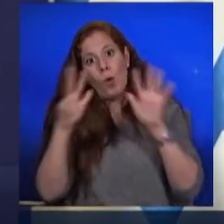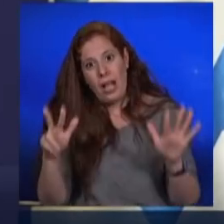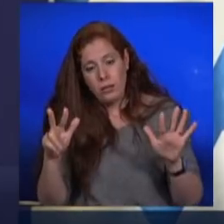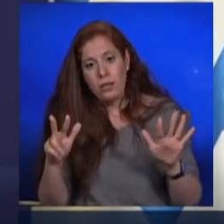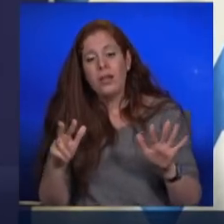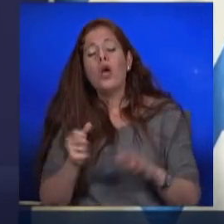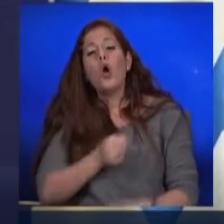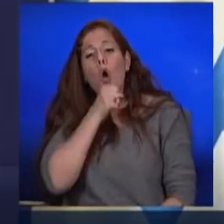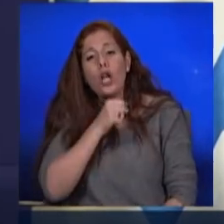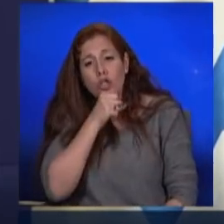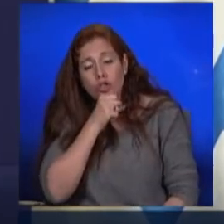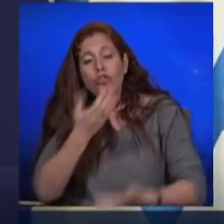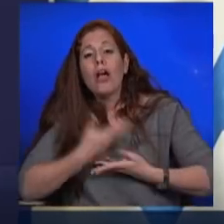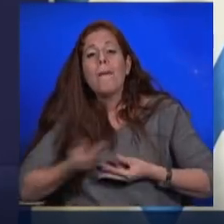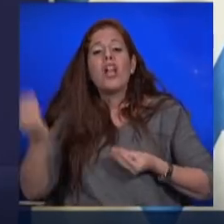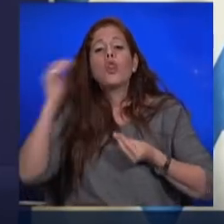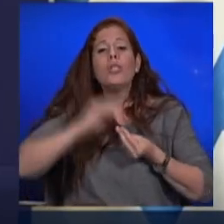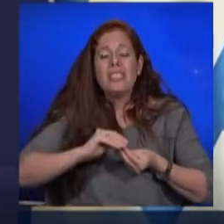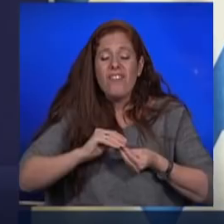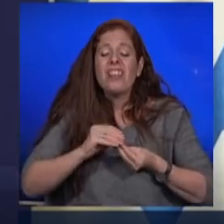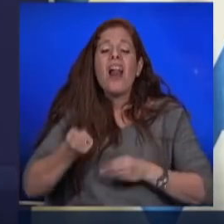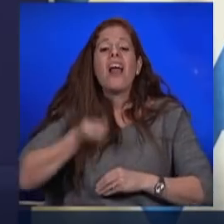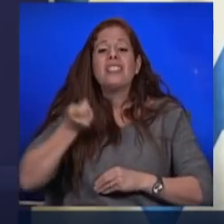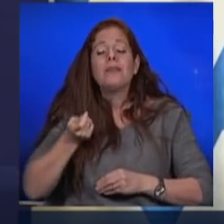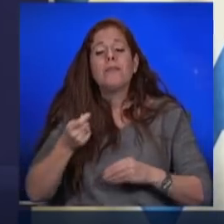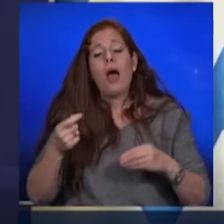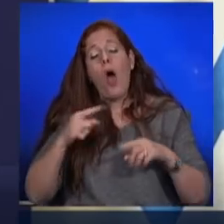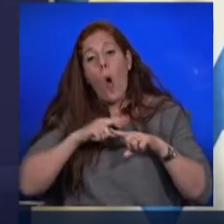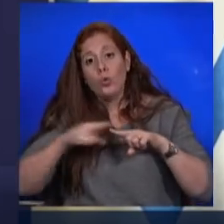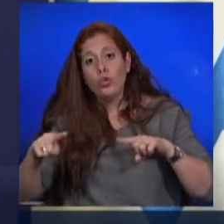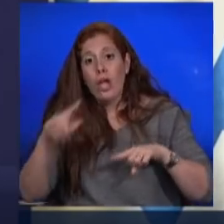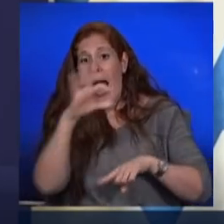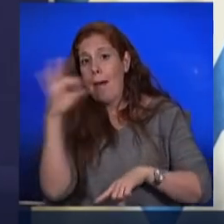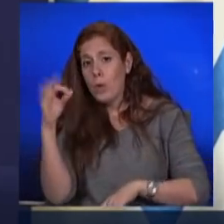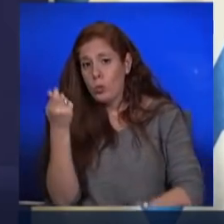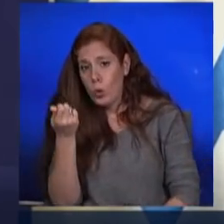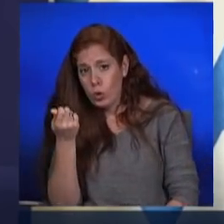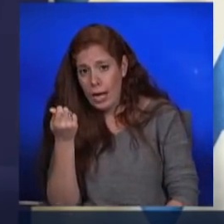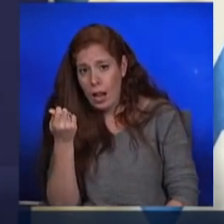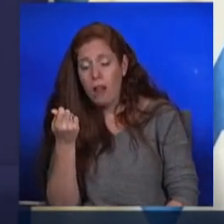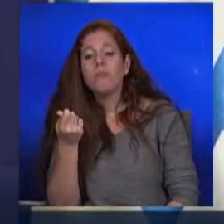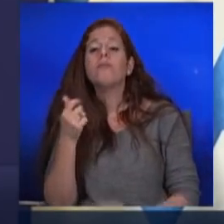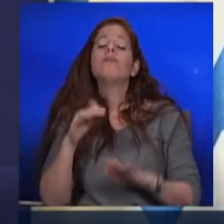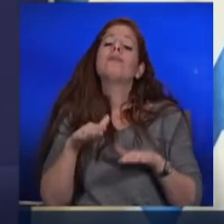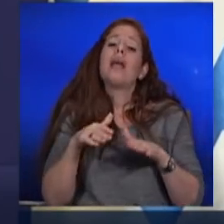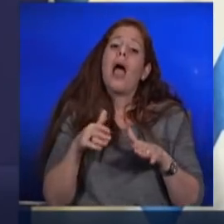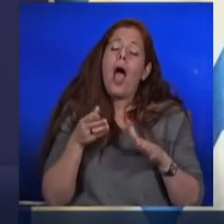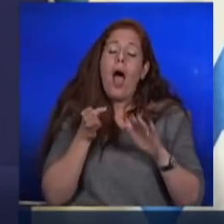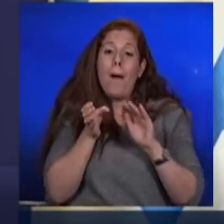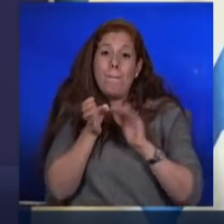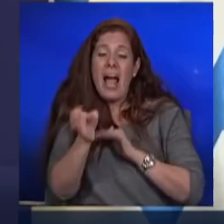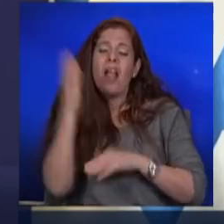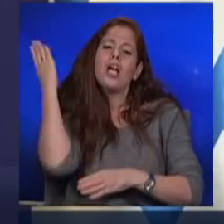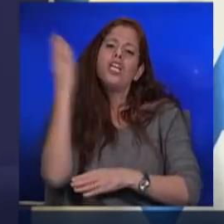יקבל תוספת לקצבה החודשית של 500 שקל. המענקים ייכנסו ישירות לבנק,